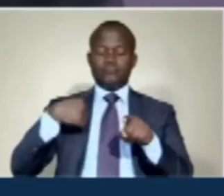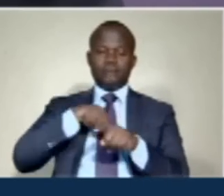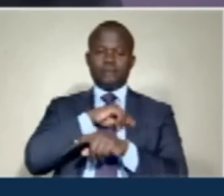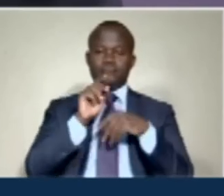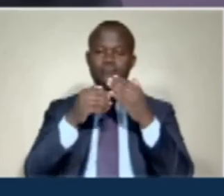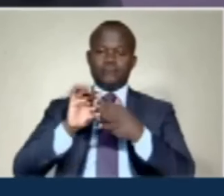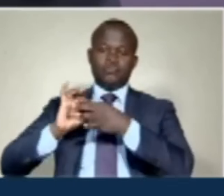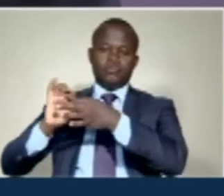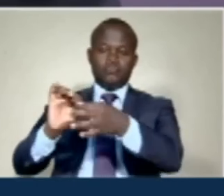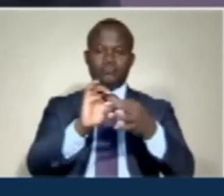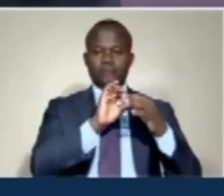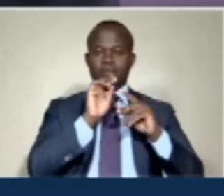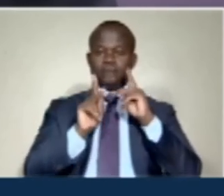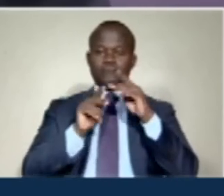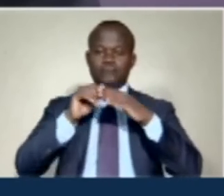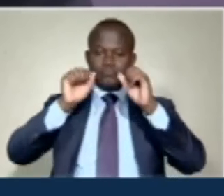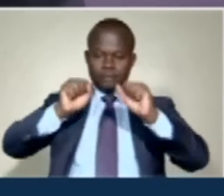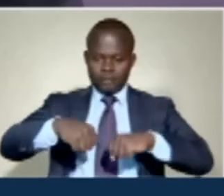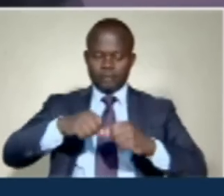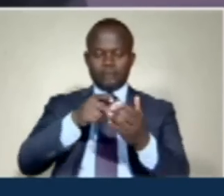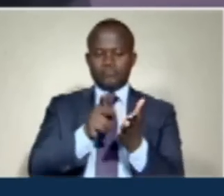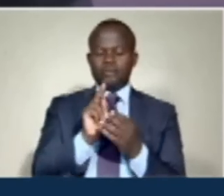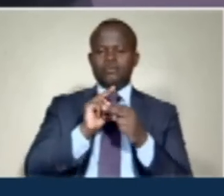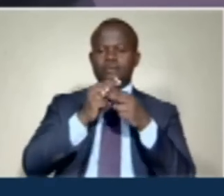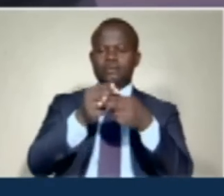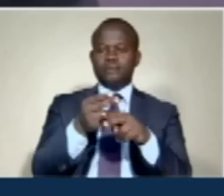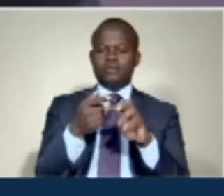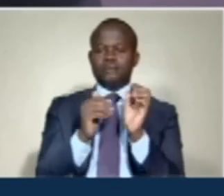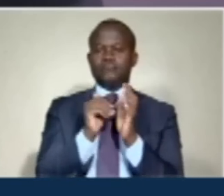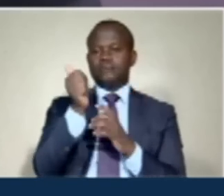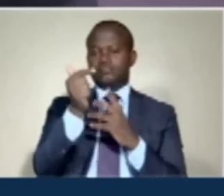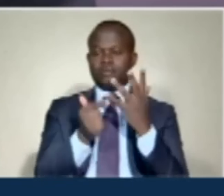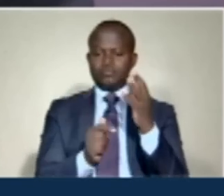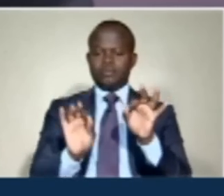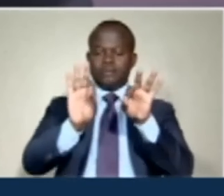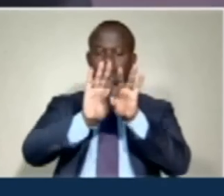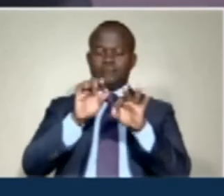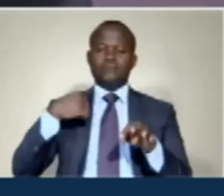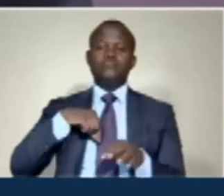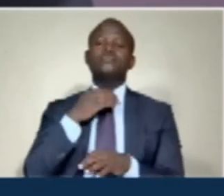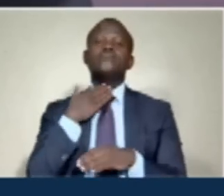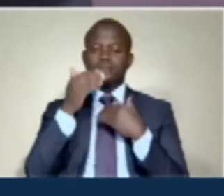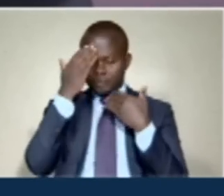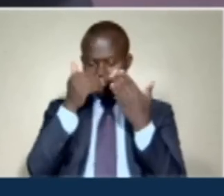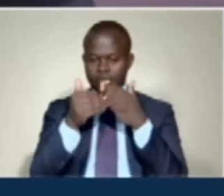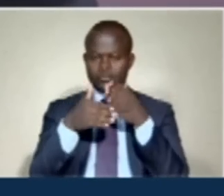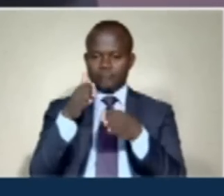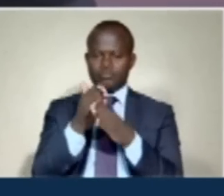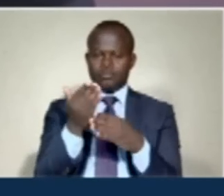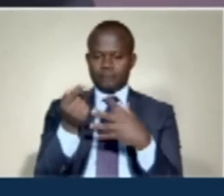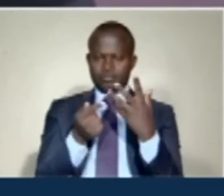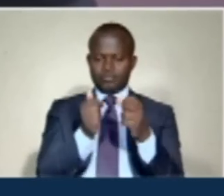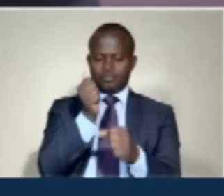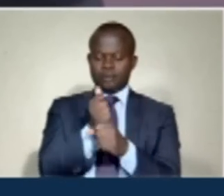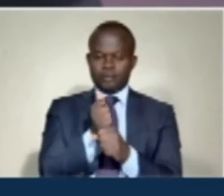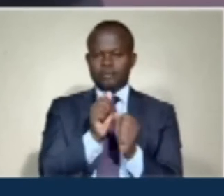bafatanya nabo, abantu dushoboye kwishyurira umwenda, kandi ibyo ni ingenzi. Turashaka kubyubakiraho rero